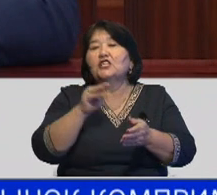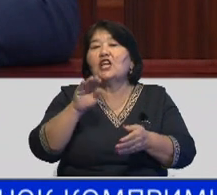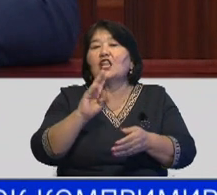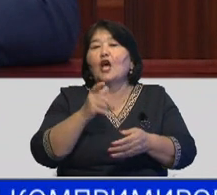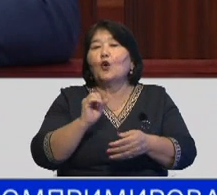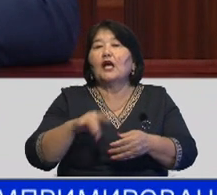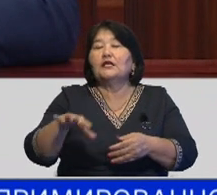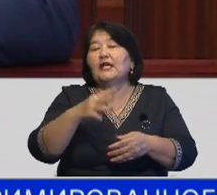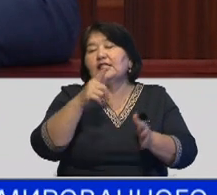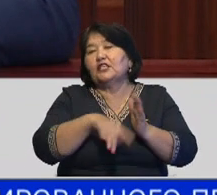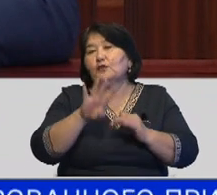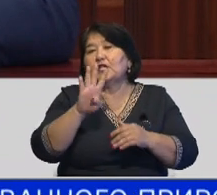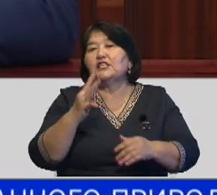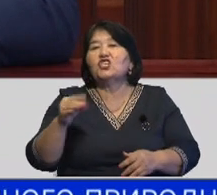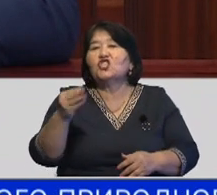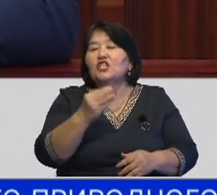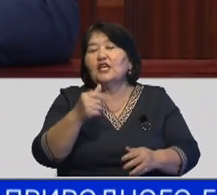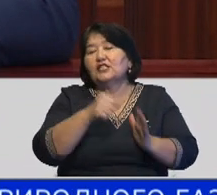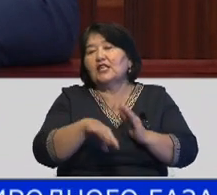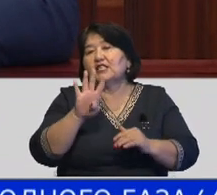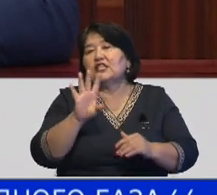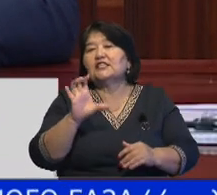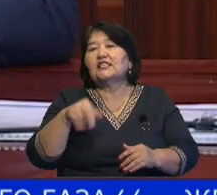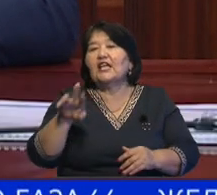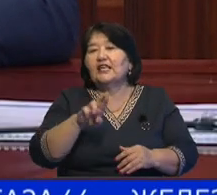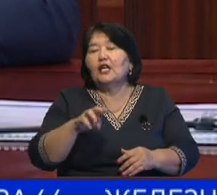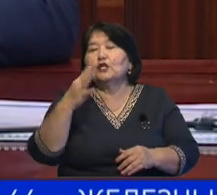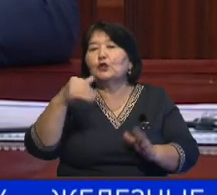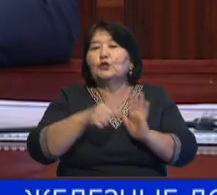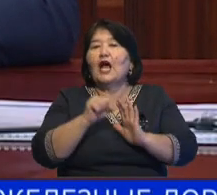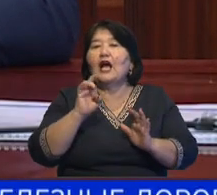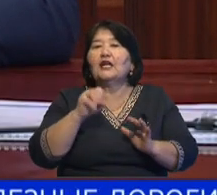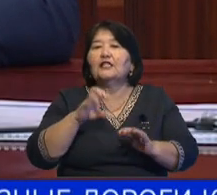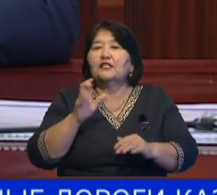Жанакурганском районе, 74 в Шилийском, 64 в Сырдарьинском, 46 в Аральском районах.